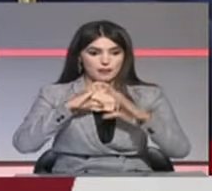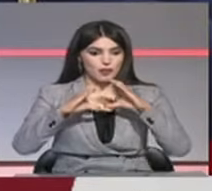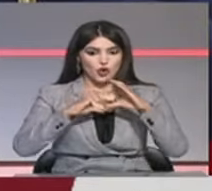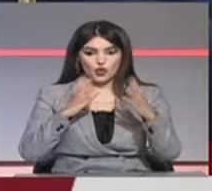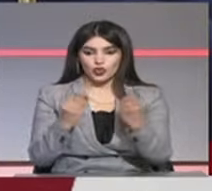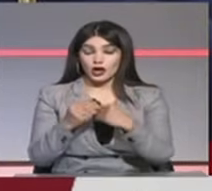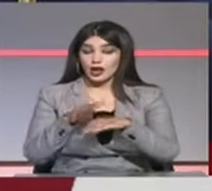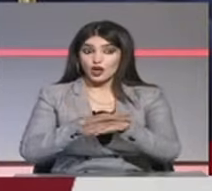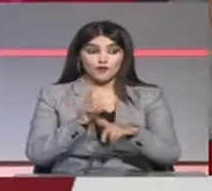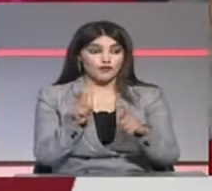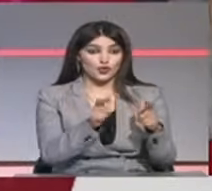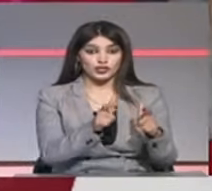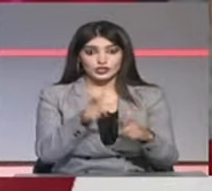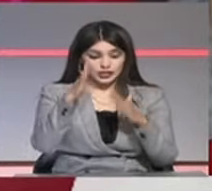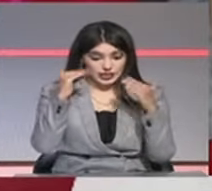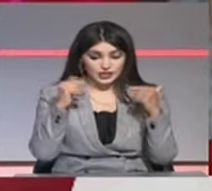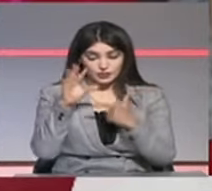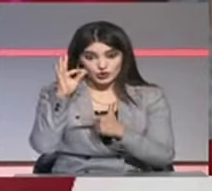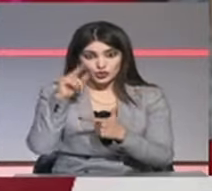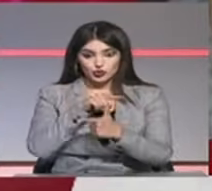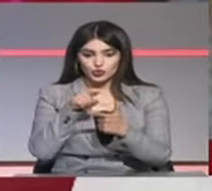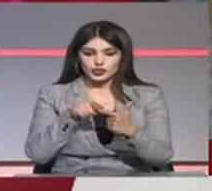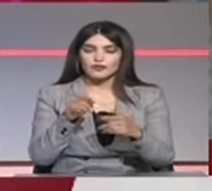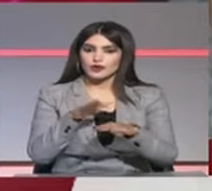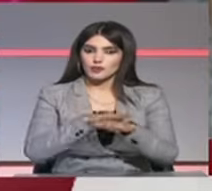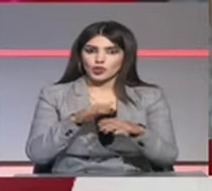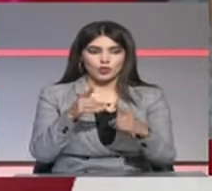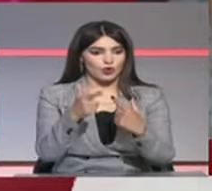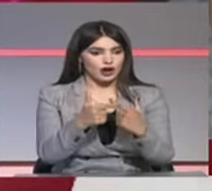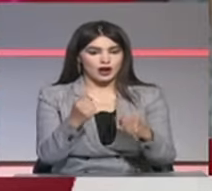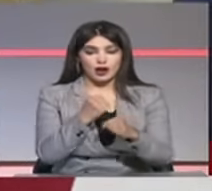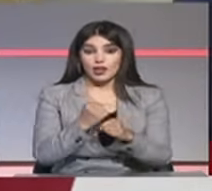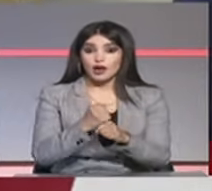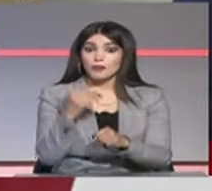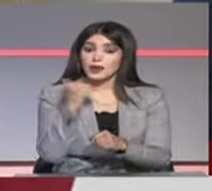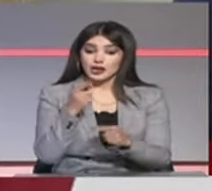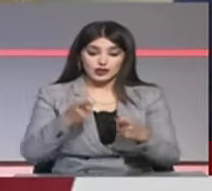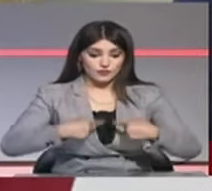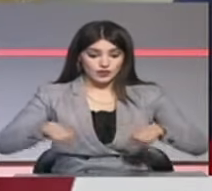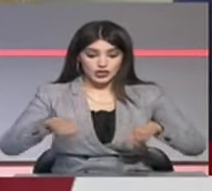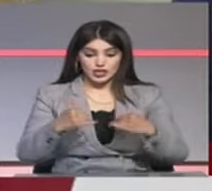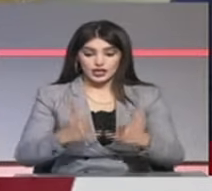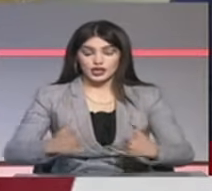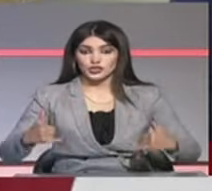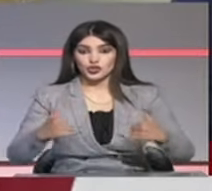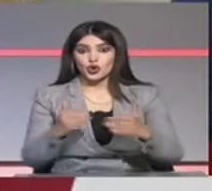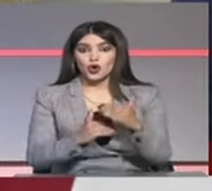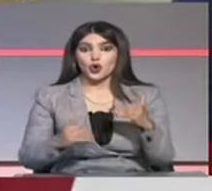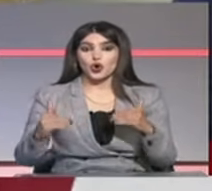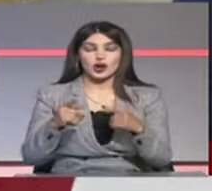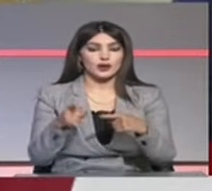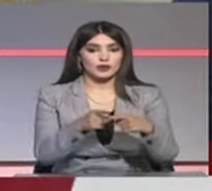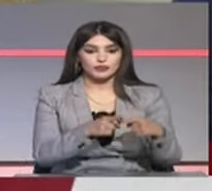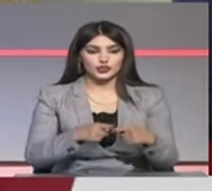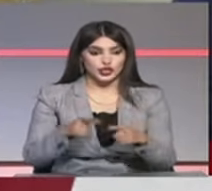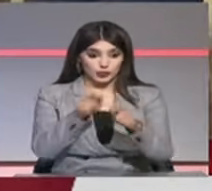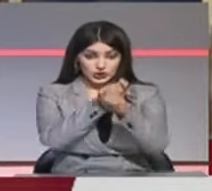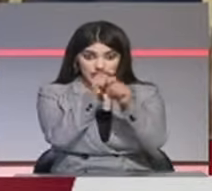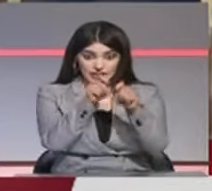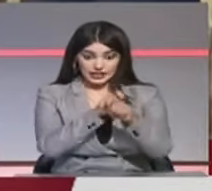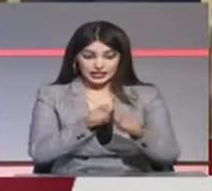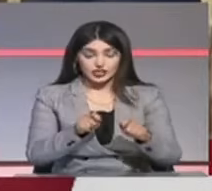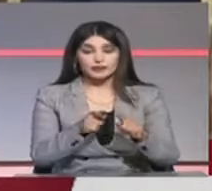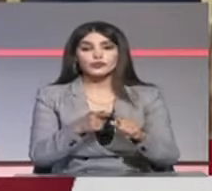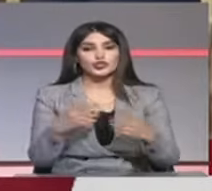وافاق التعاون في عده مجالات وعلى ضروره التسريع بانعقاد اللجنه العليا المشتركه ل اجراء تقييم شامل